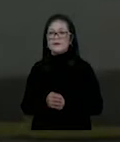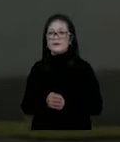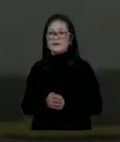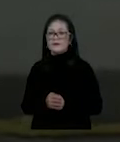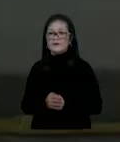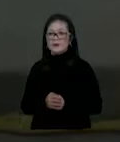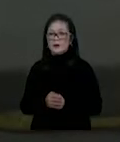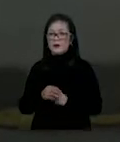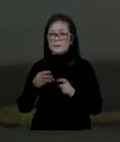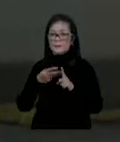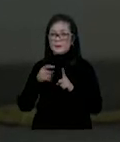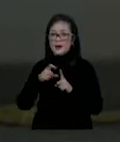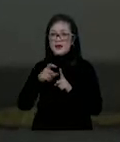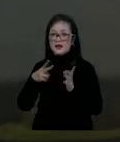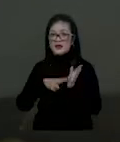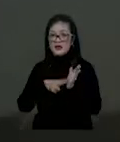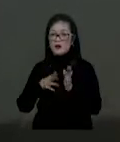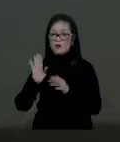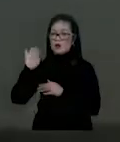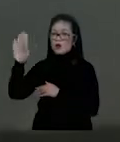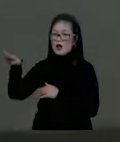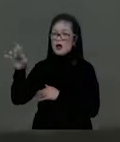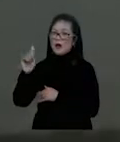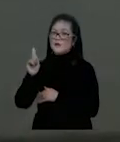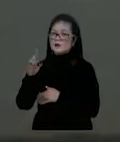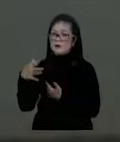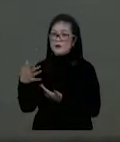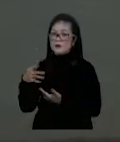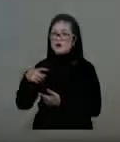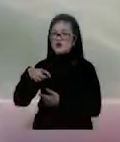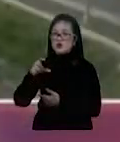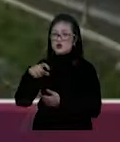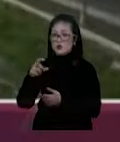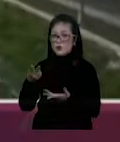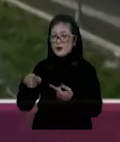Biden dikabarkan pulang lebih awal untuk menghadiri pernikahan cucunya di Gedung Putih.